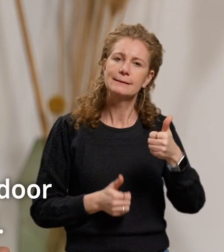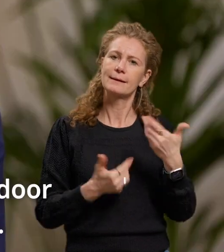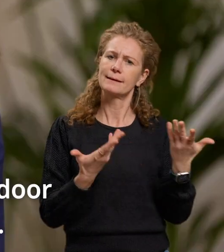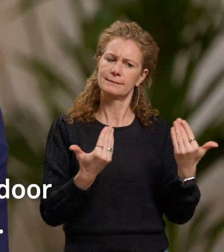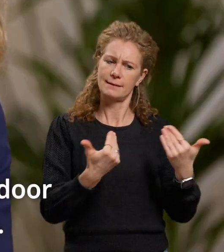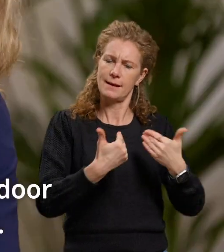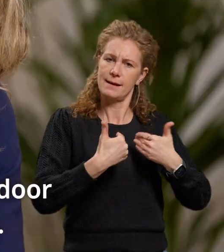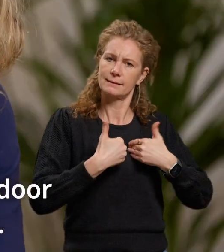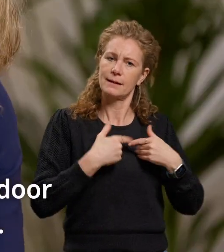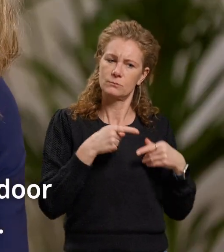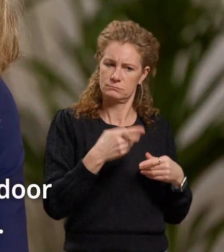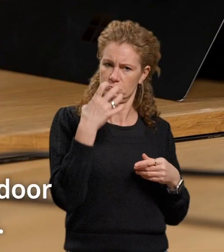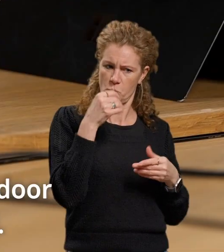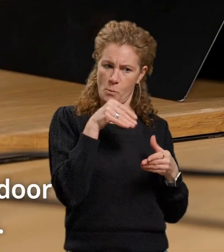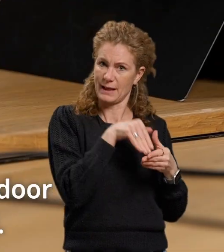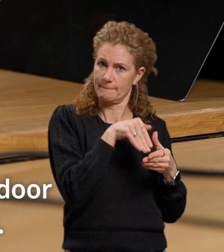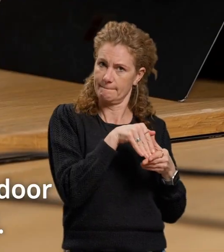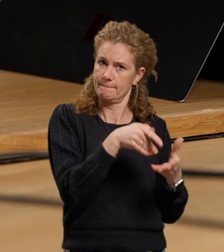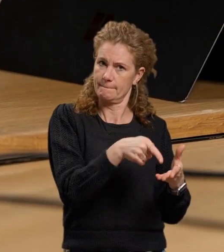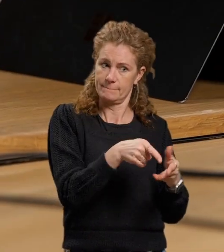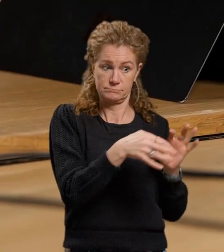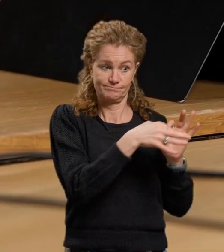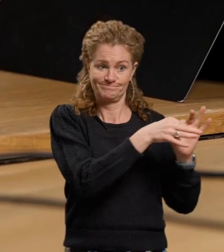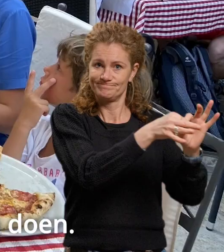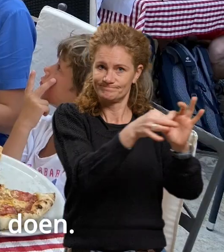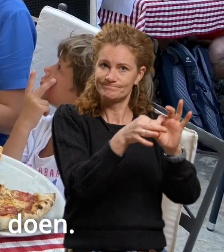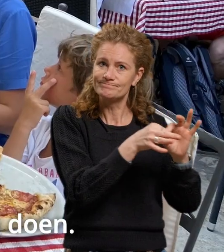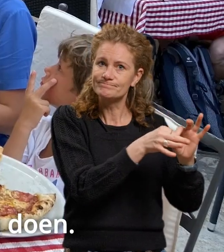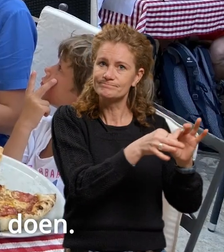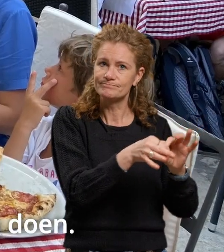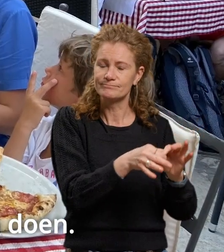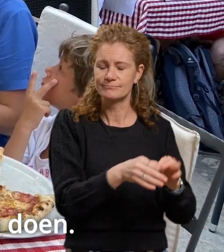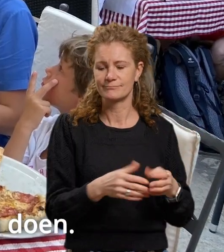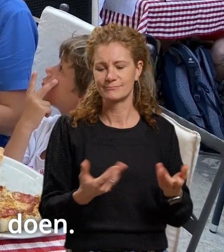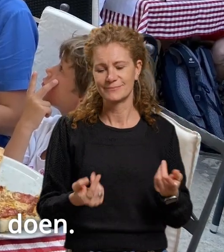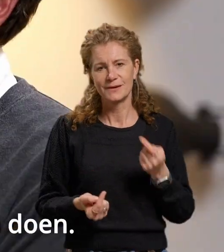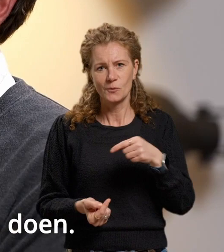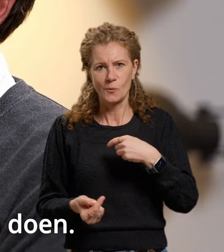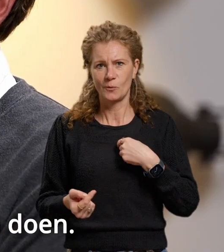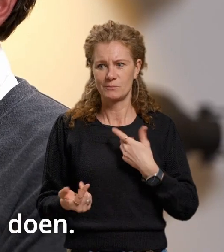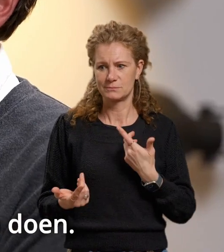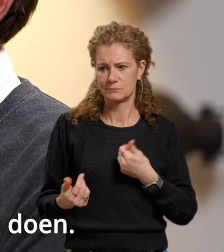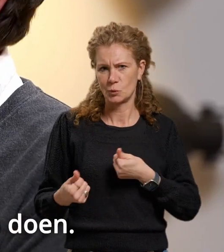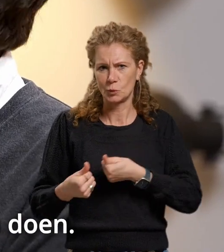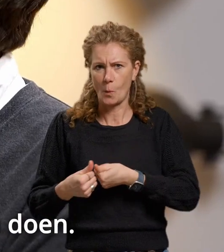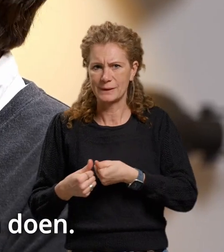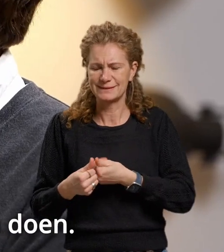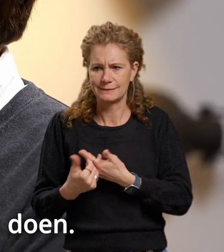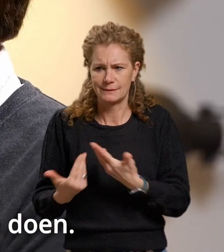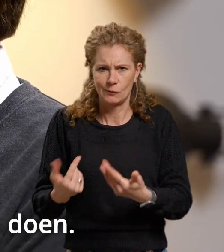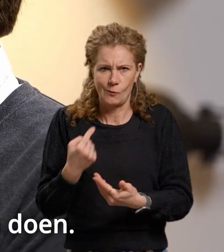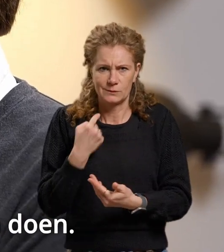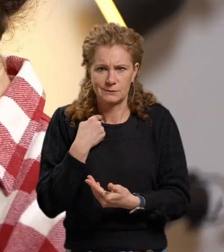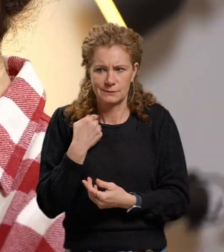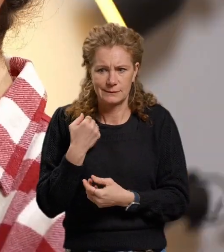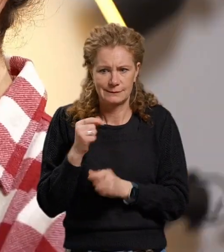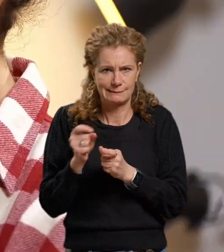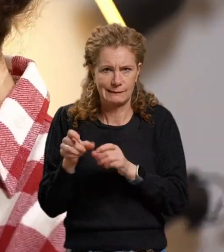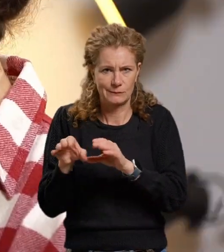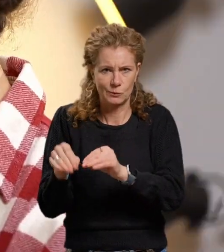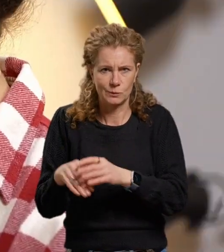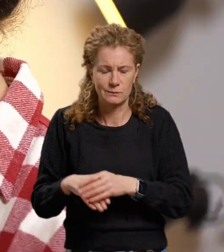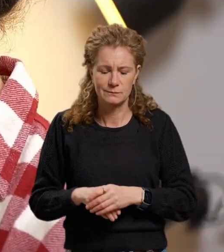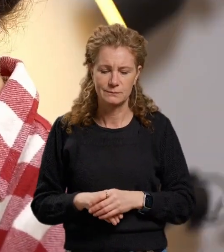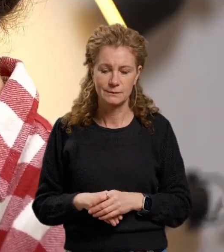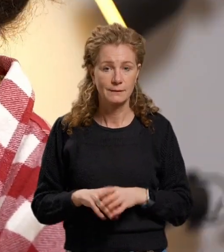wordt door het probleem, die hoort daarbij. Je gaat compenseren in heel veel onzinnige praktische dingen doen. Echt,